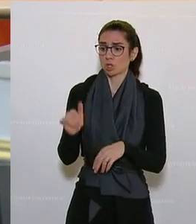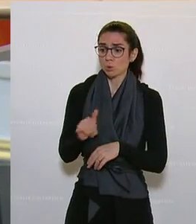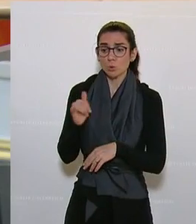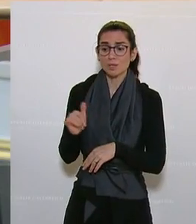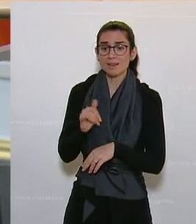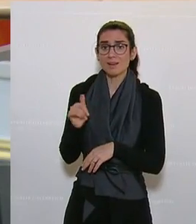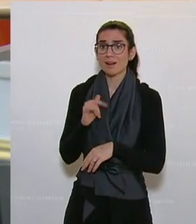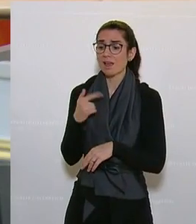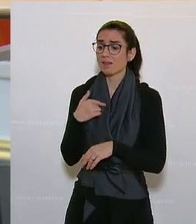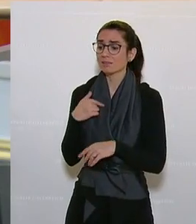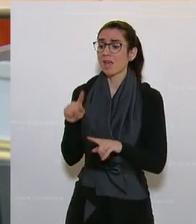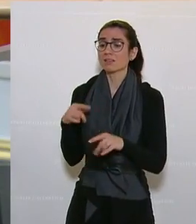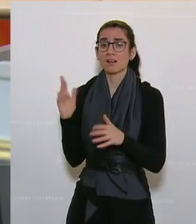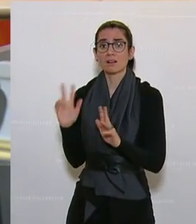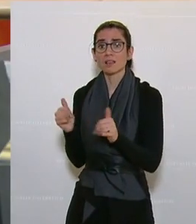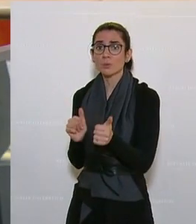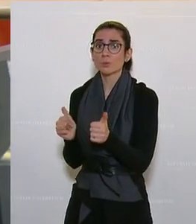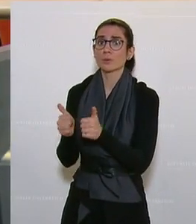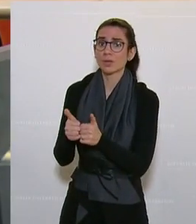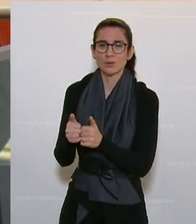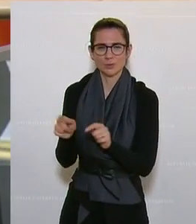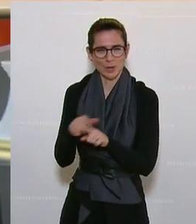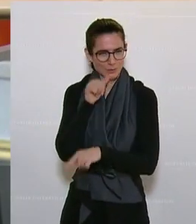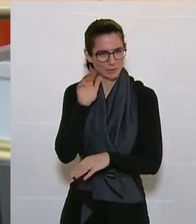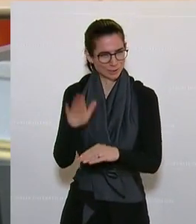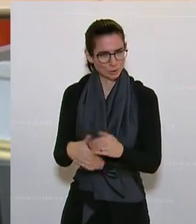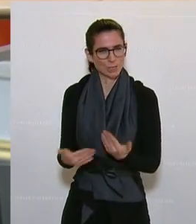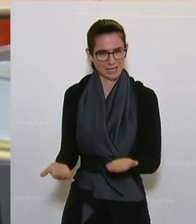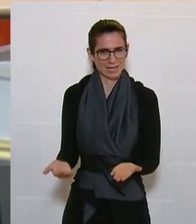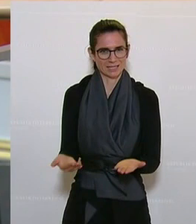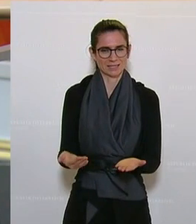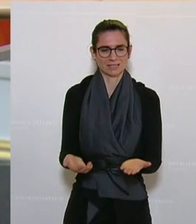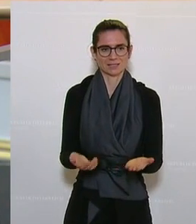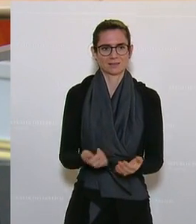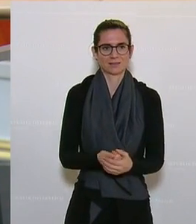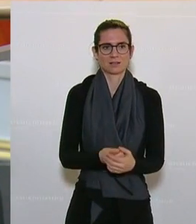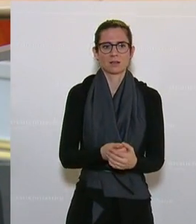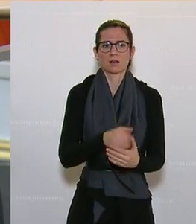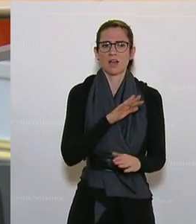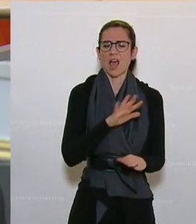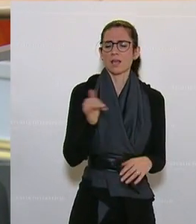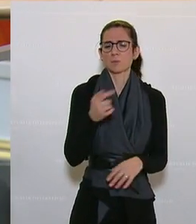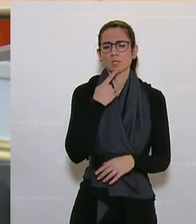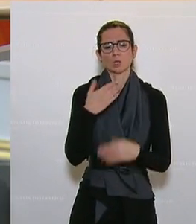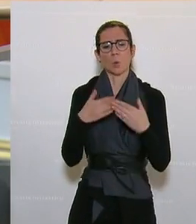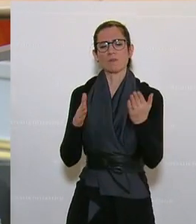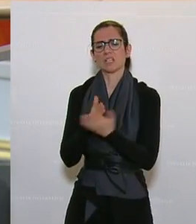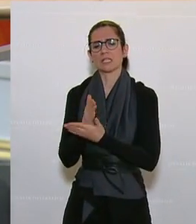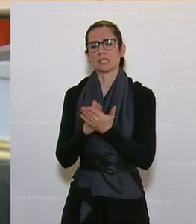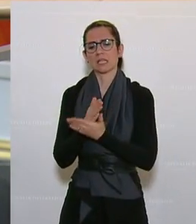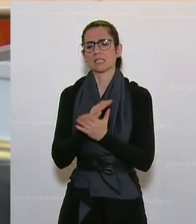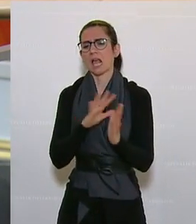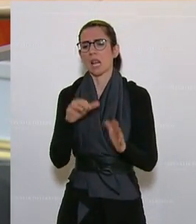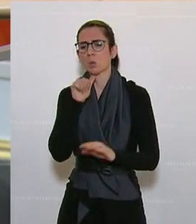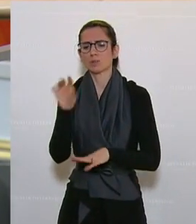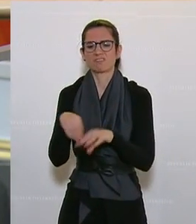und Jüngere zum Zug, was auch nicht das Schlechteste ist. Und ich finde, gerade sonst wird immer bemängelt, dass im öffentlichen Dienst alles so